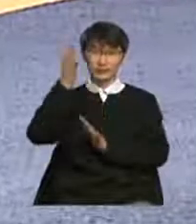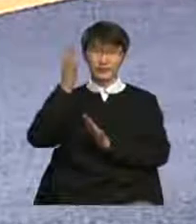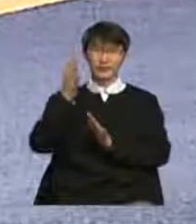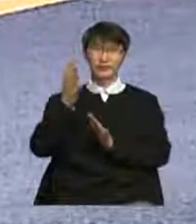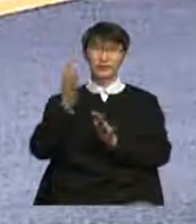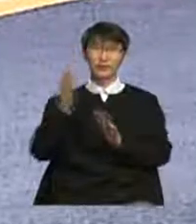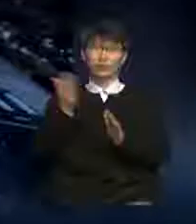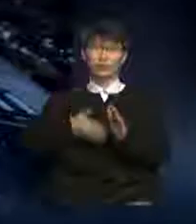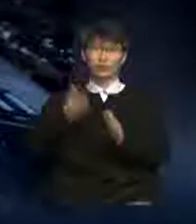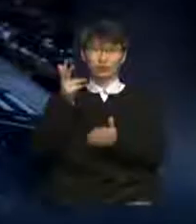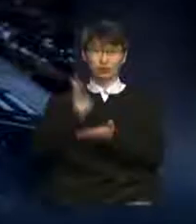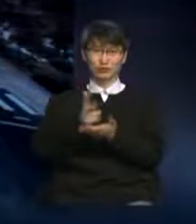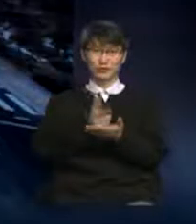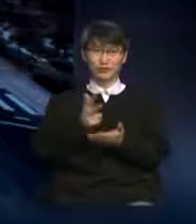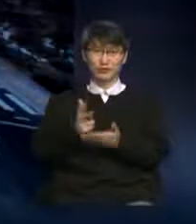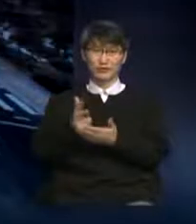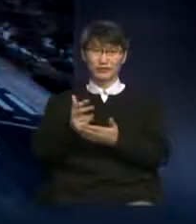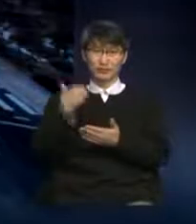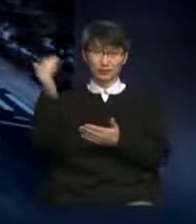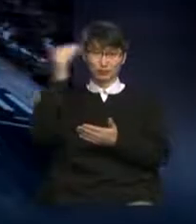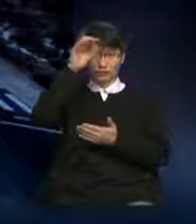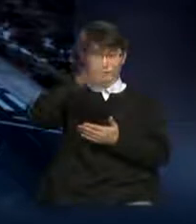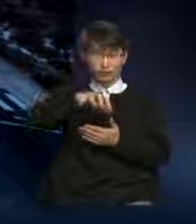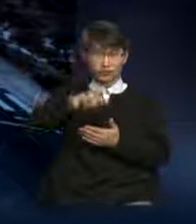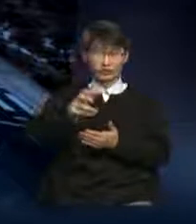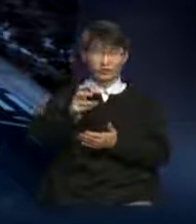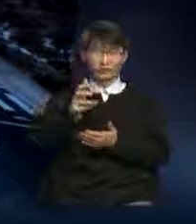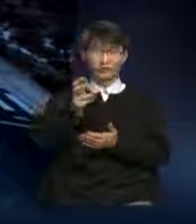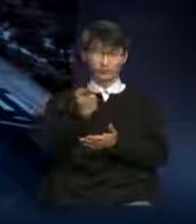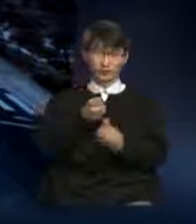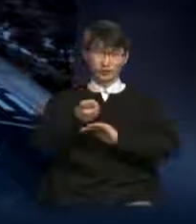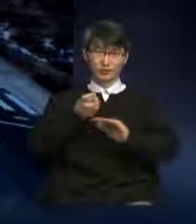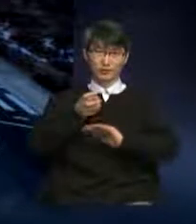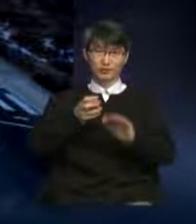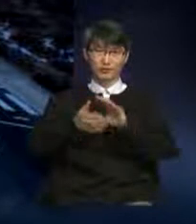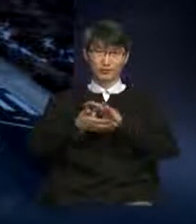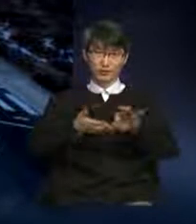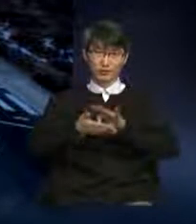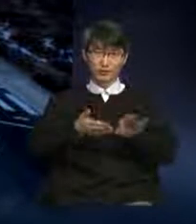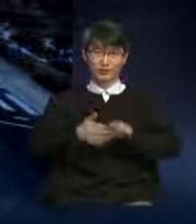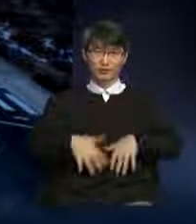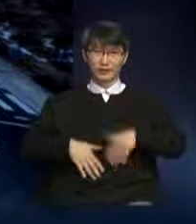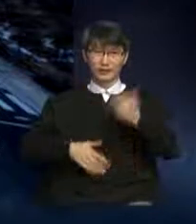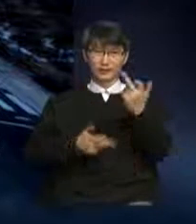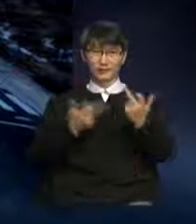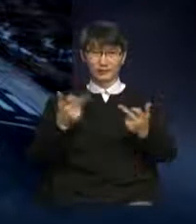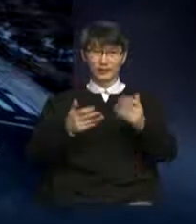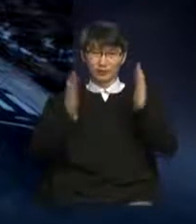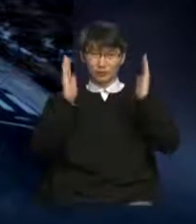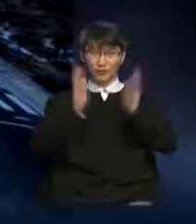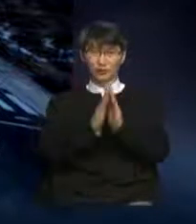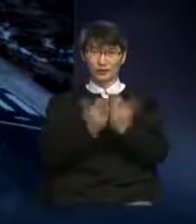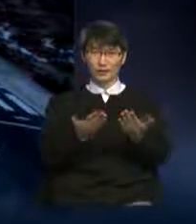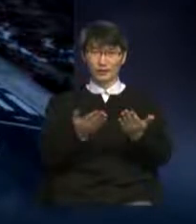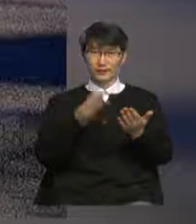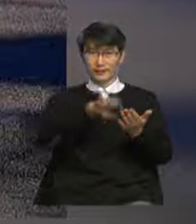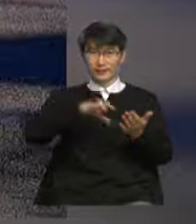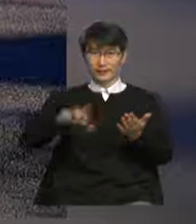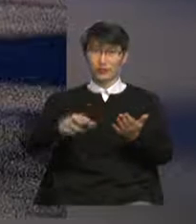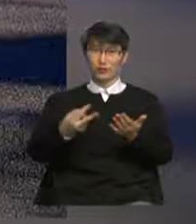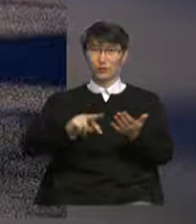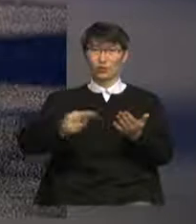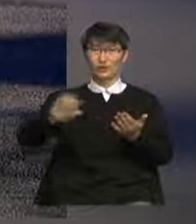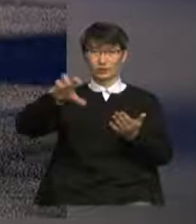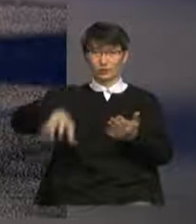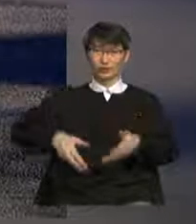공연 주차장을 관광버스 전용 주차장으로 활용하고 동대입구와 남산 도서관, 남산 계단길 정류소에